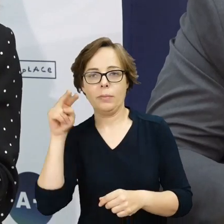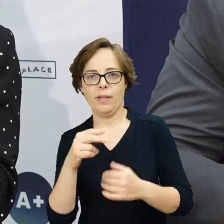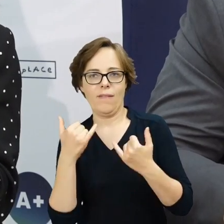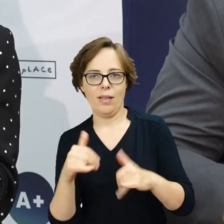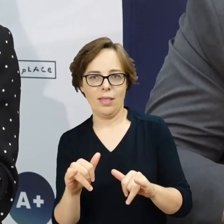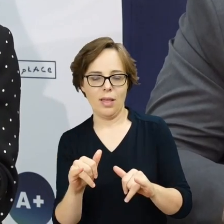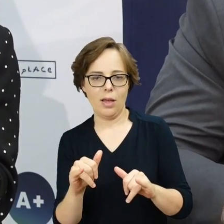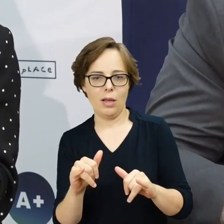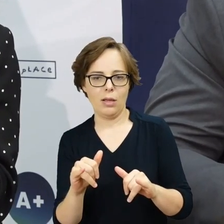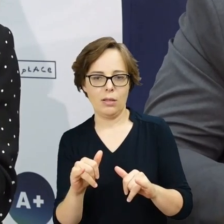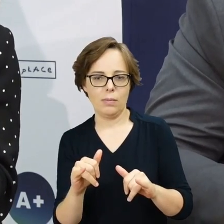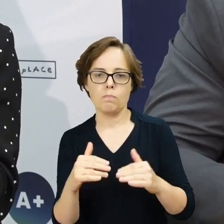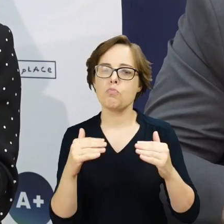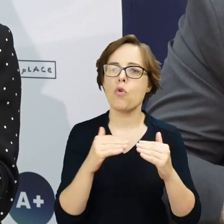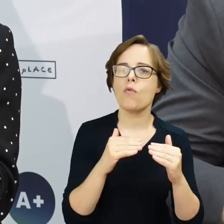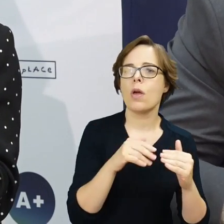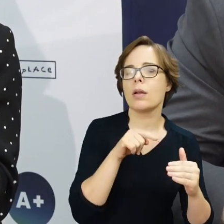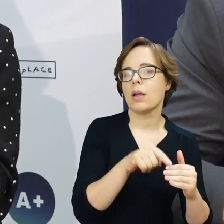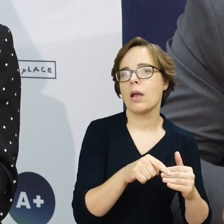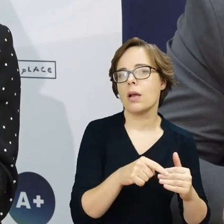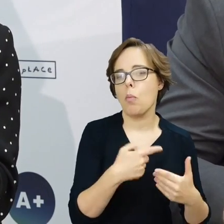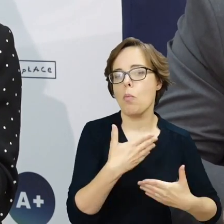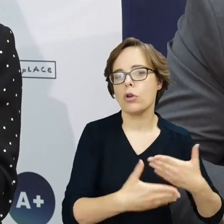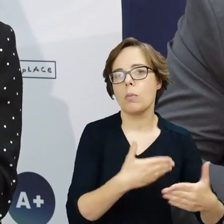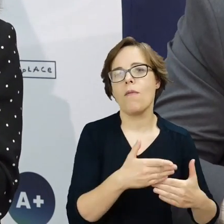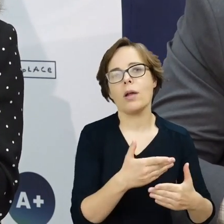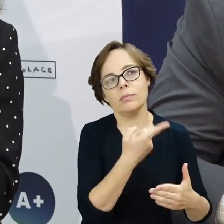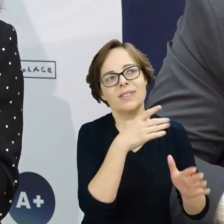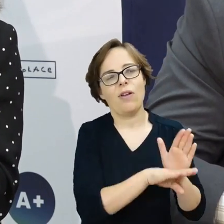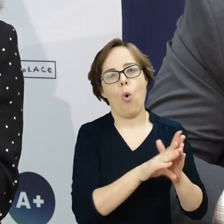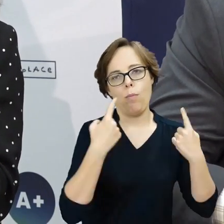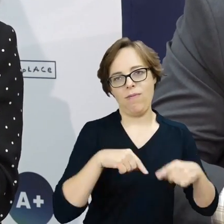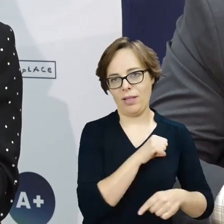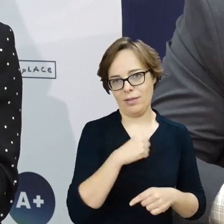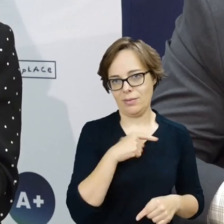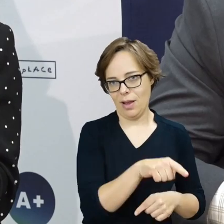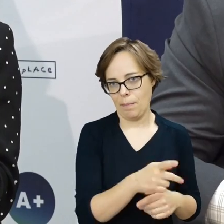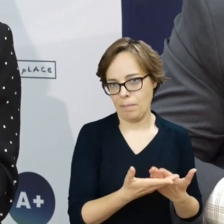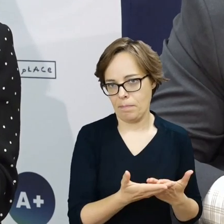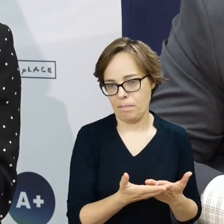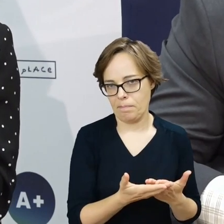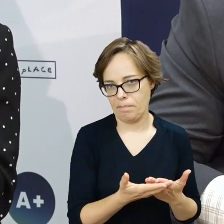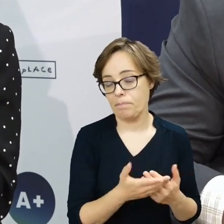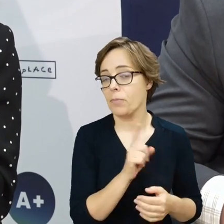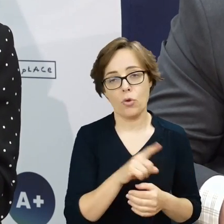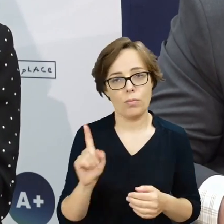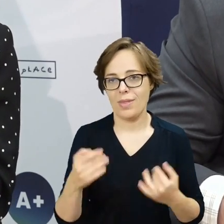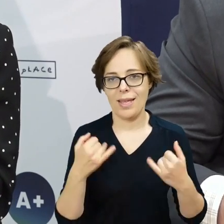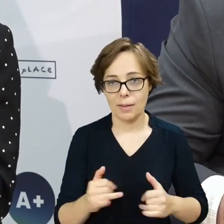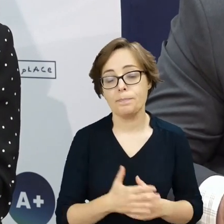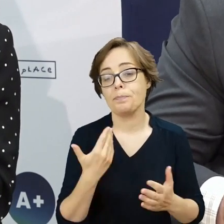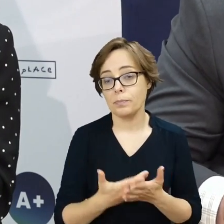przy postępowaniach prowadzonych przez obywatelki i obywateli. I myślę, że mamy dobrą okazję do tego,